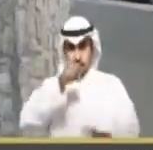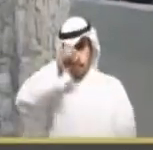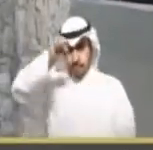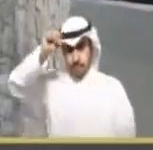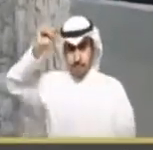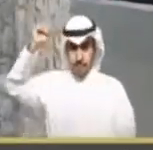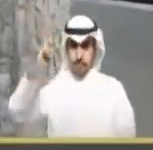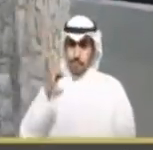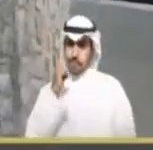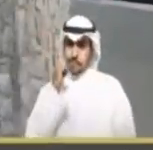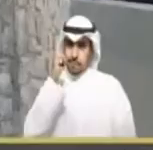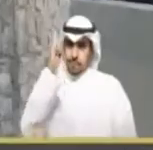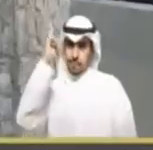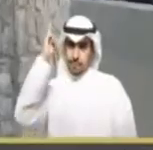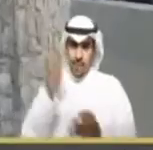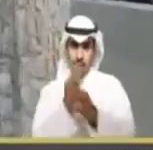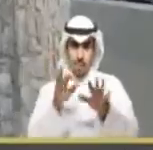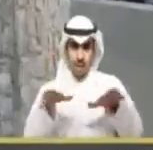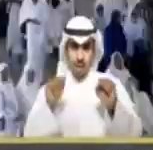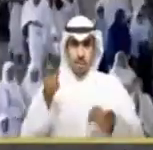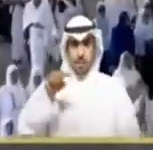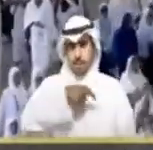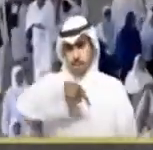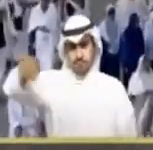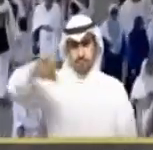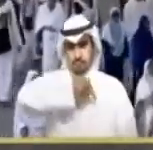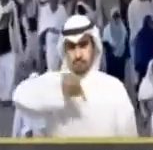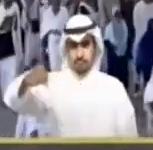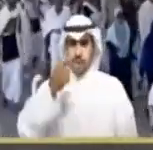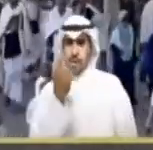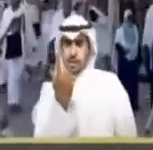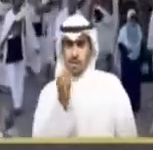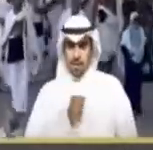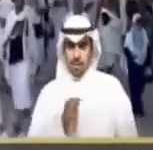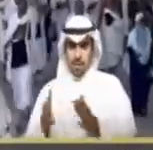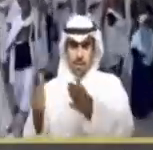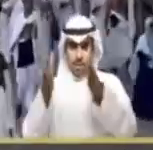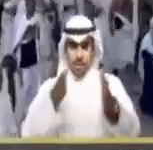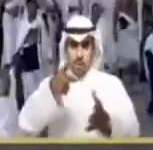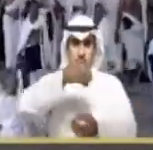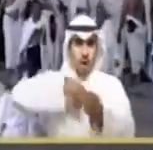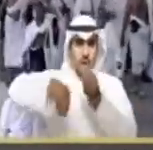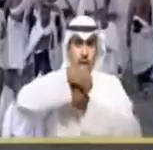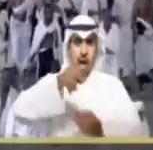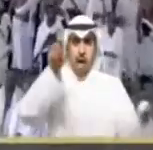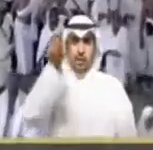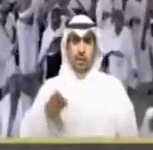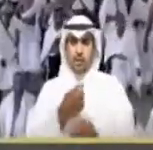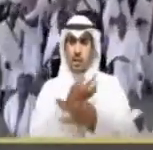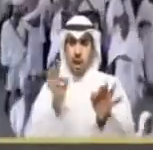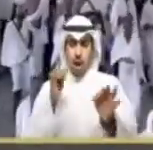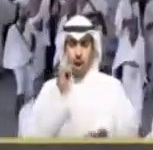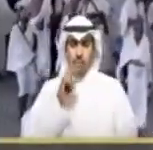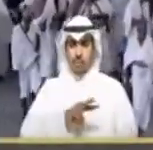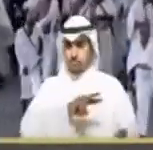طواف الإفاضة والسعي بين الصفا والمروة. وشهدت حركة حجاج بيت الله الحرام انسيابية في التنقل من